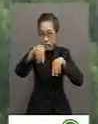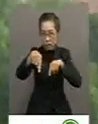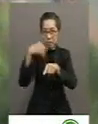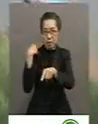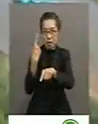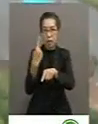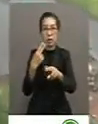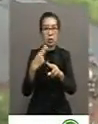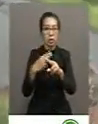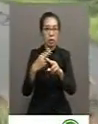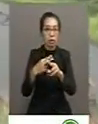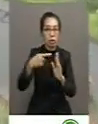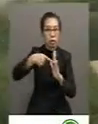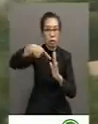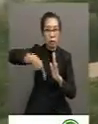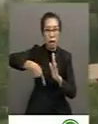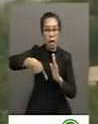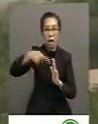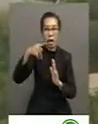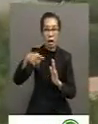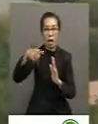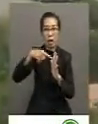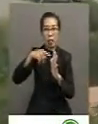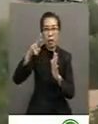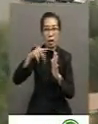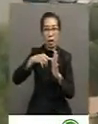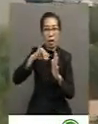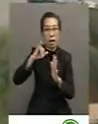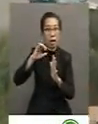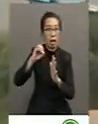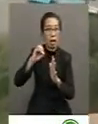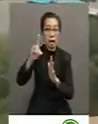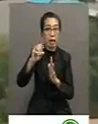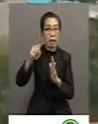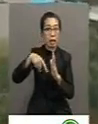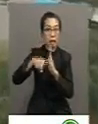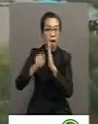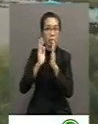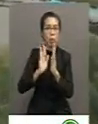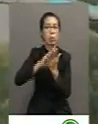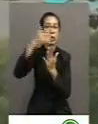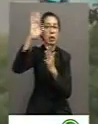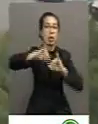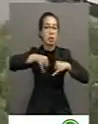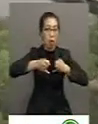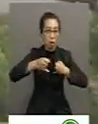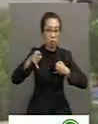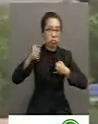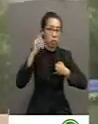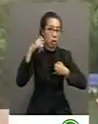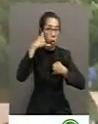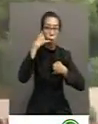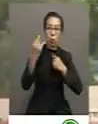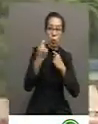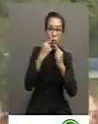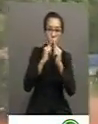อันนี้ใช้ชื่อว่าแพพาราไดซ์ค่ะเจ้าของเป็นคนต่างชาติหลังทราบข่าวก็มีการพูดคุยกันทางโทรศัพท์เล่าประวัติ